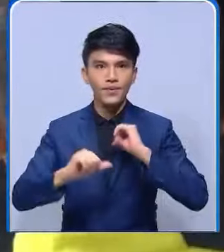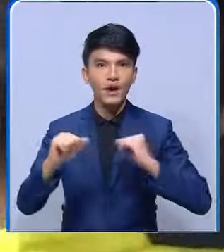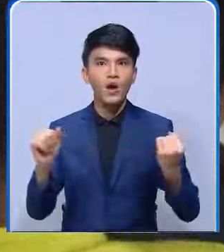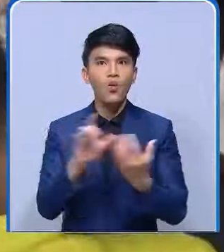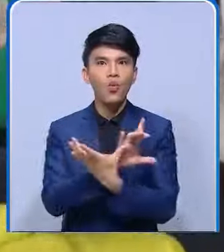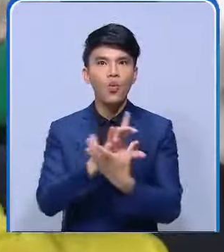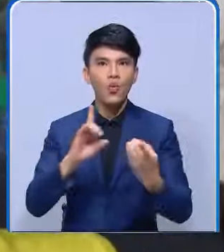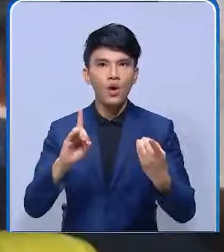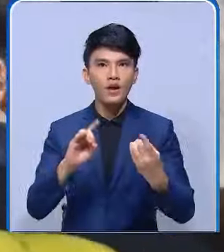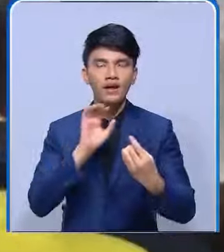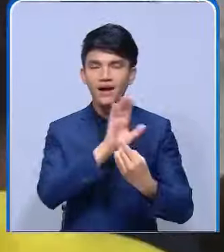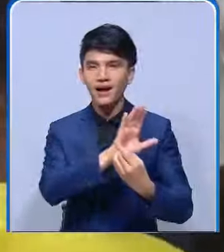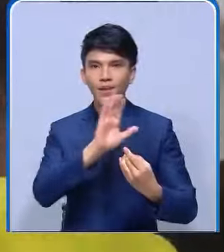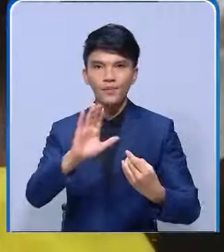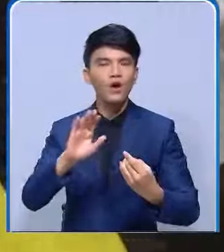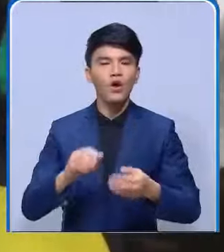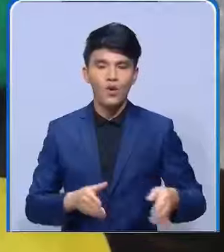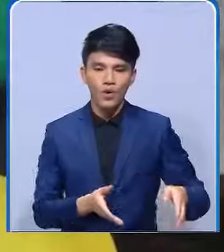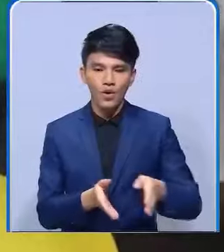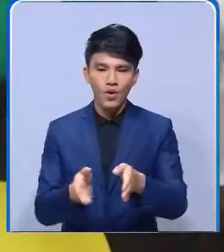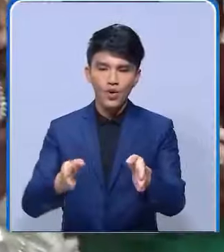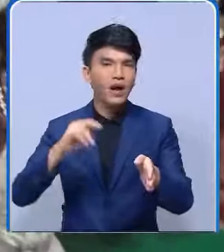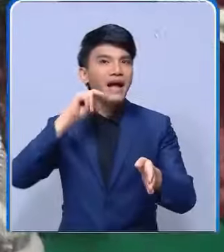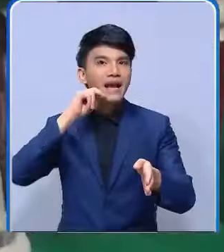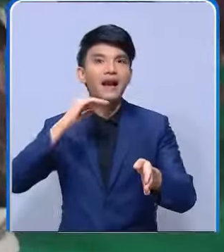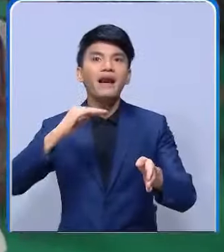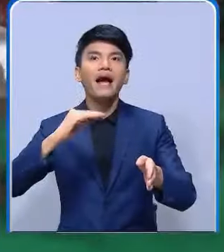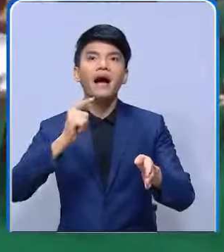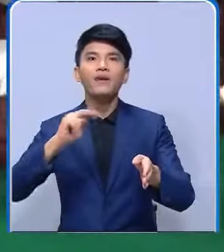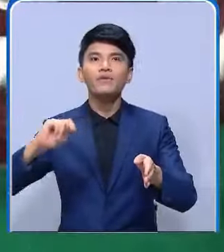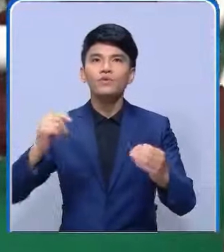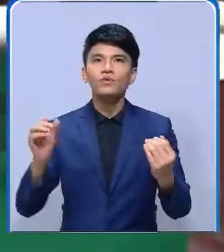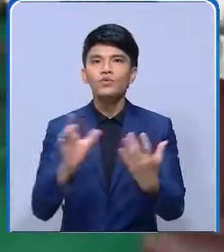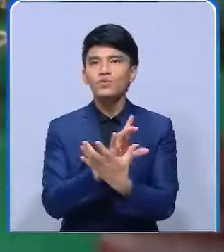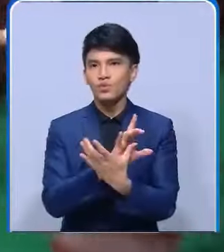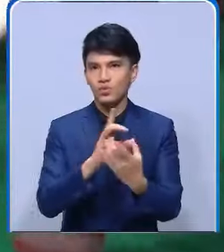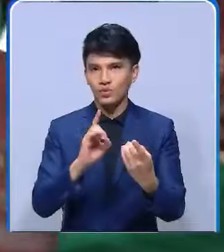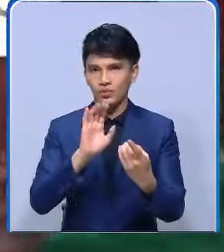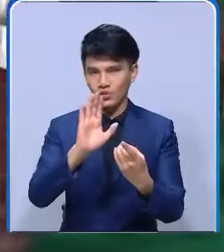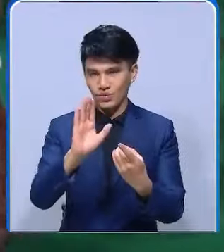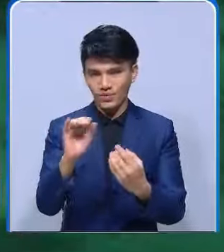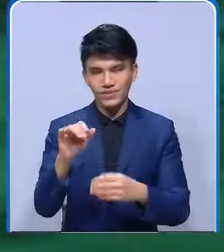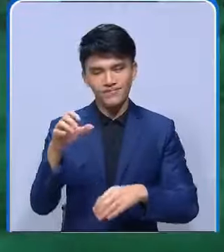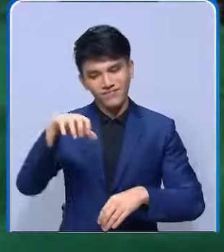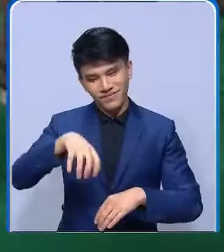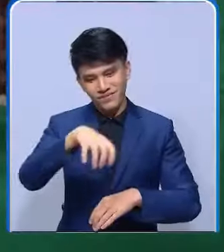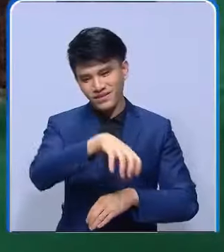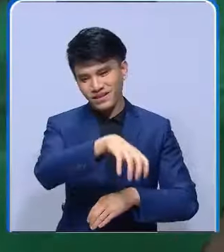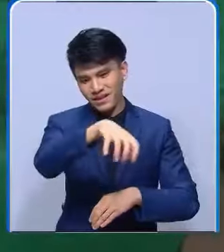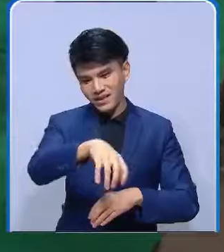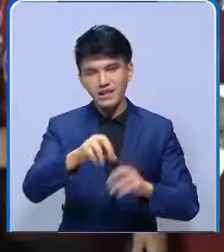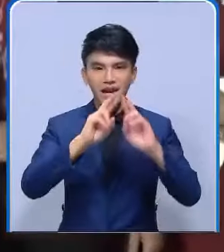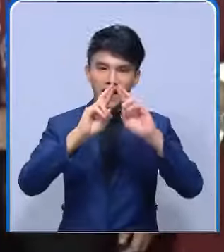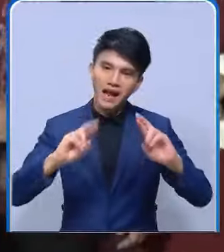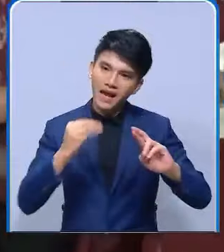รมอารยธรรมลุ่มน้ำโขงอำเภอพลพิสัยการจัดแสดงศิลปะพื้นบ้านเที่ยวชมถนนอาหารลานดนตรีแล้วก็มีอาห